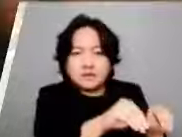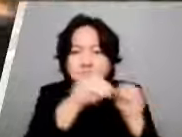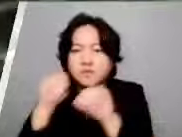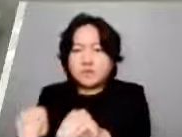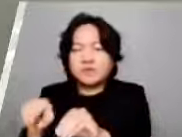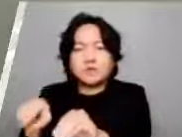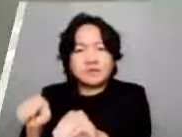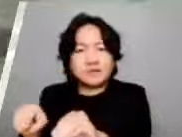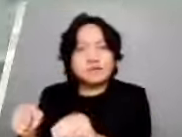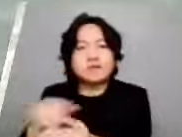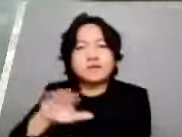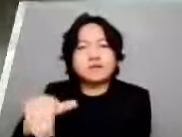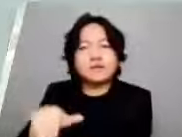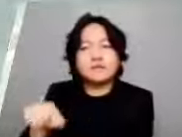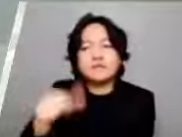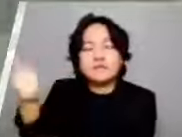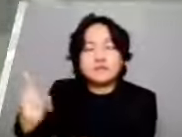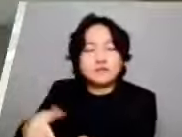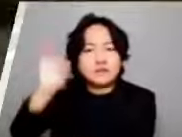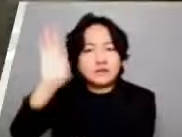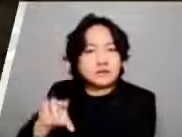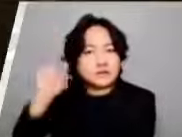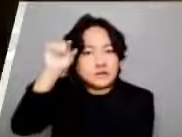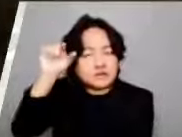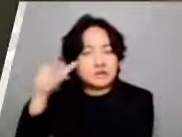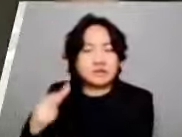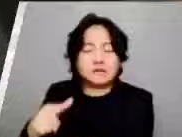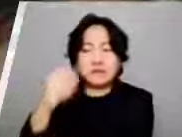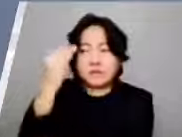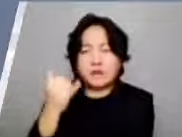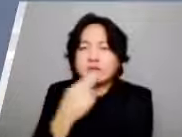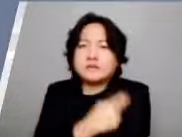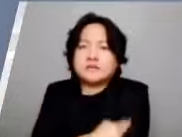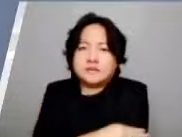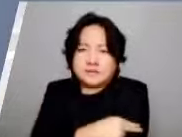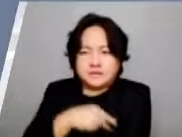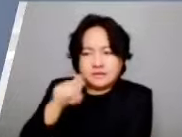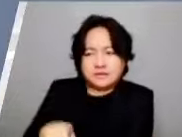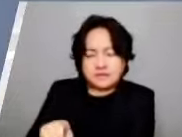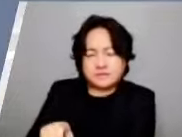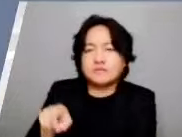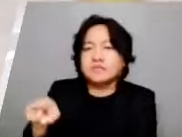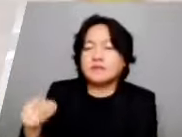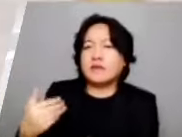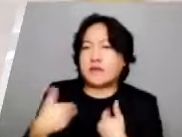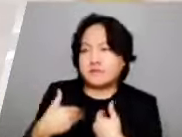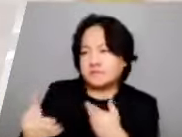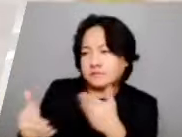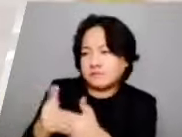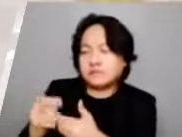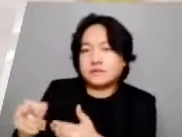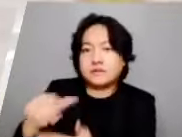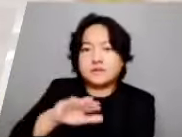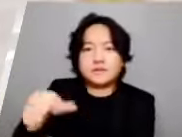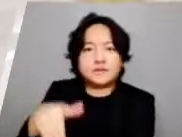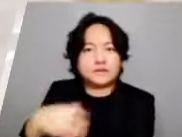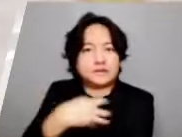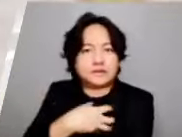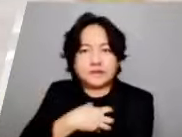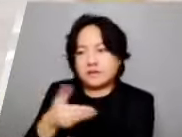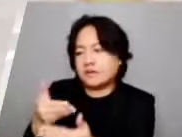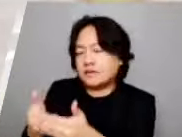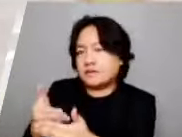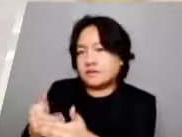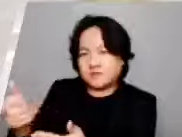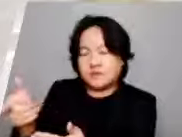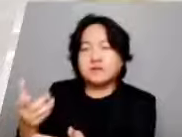ng korte na sakaling may health emergency, may general hospital sa loob mismo ng Camp Crame kung saan pwedeng isugod si Quiboloy. Inaapila